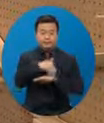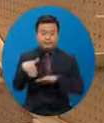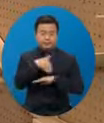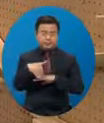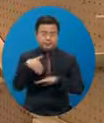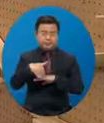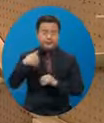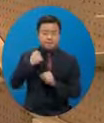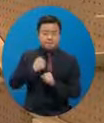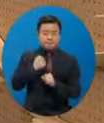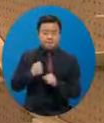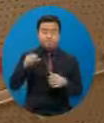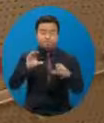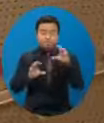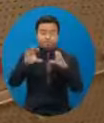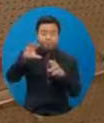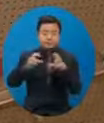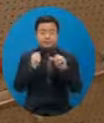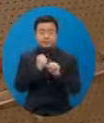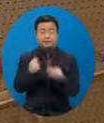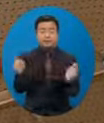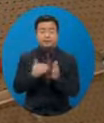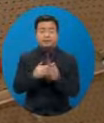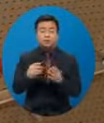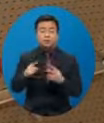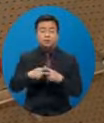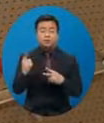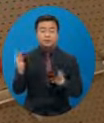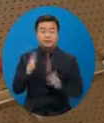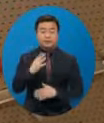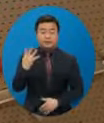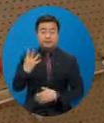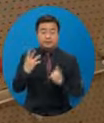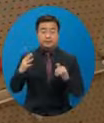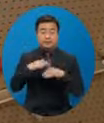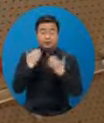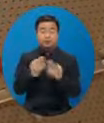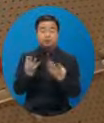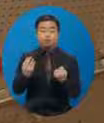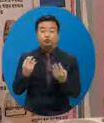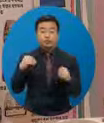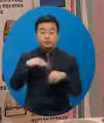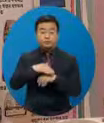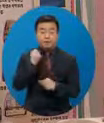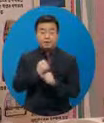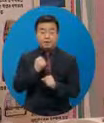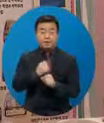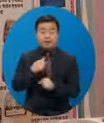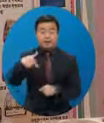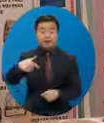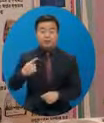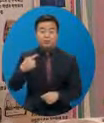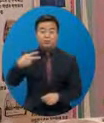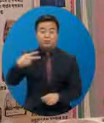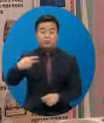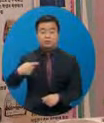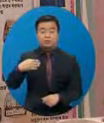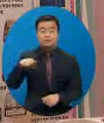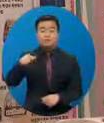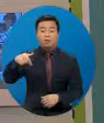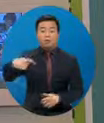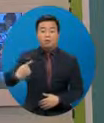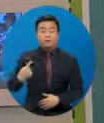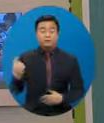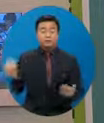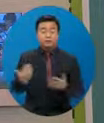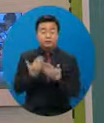설계에서부터 제작까지 초등학생 4명이 수학적 원리를 이용해 만든 골드버그입니다. 선진영 수학교실에서